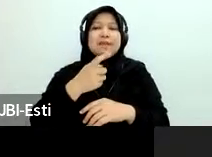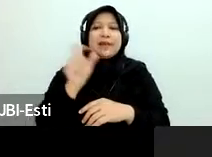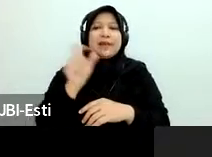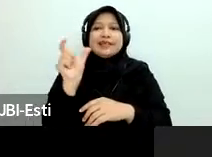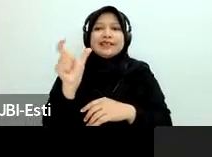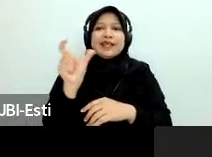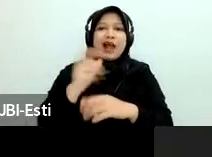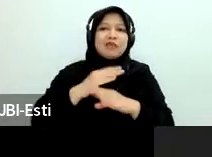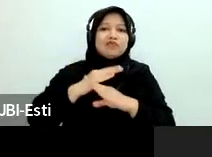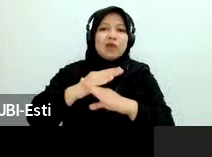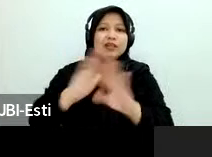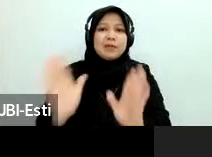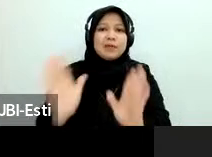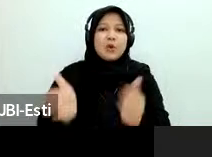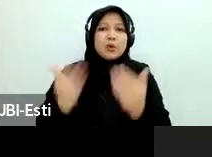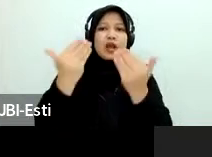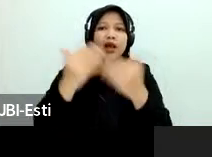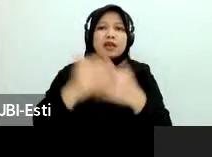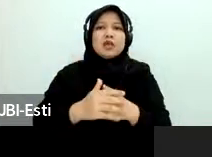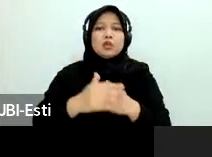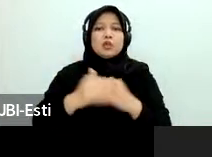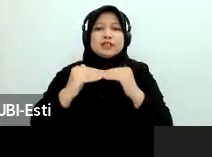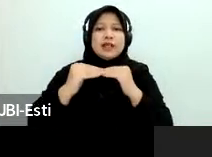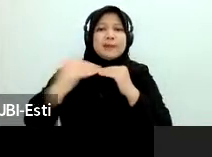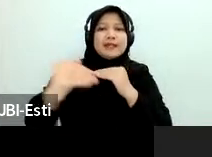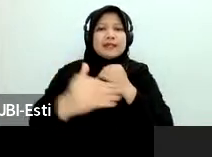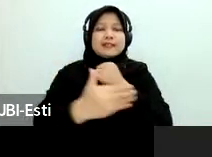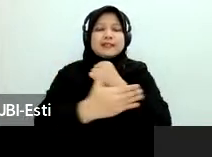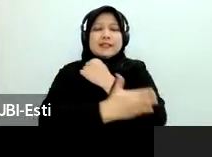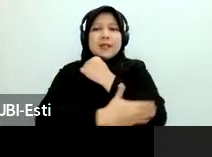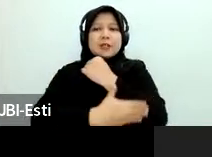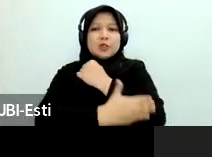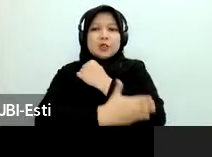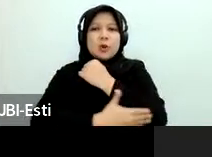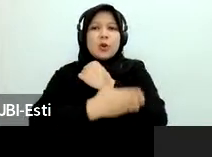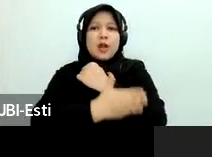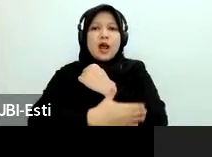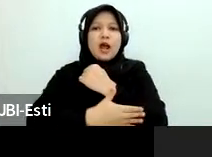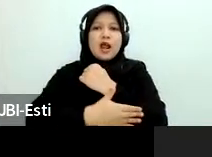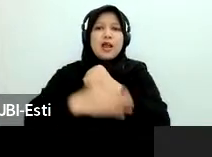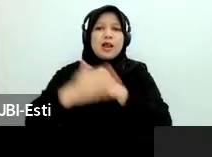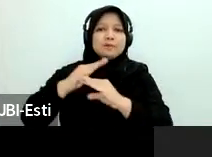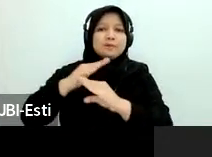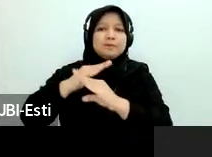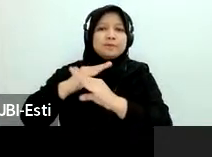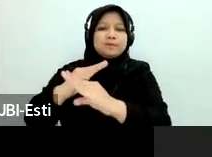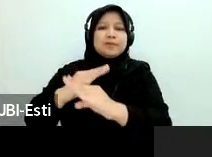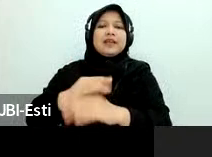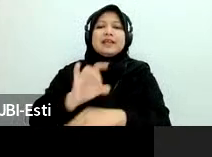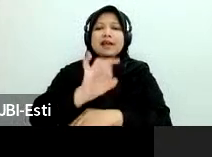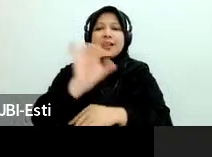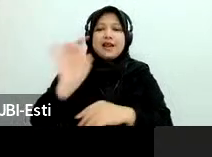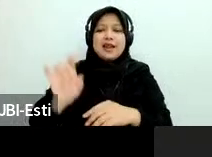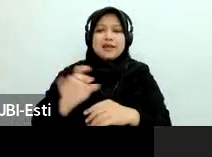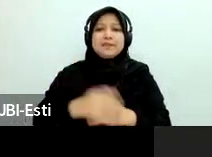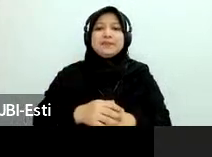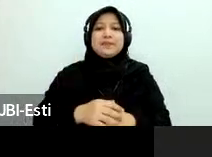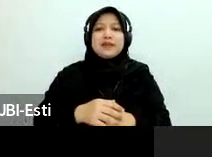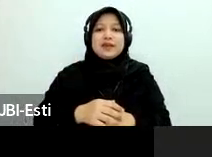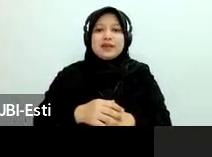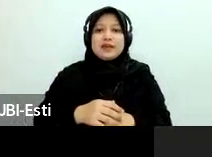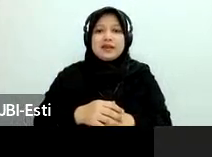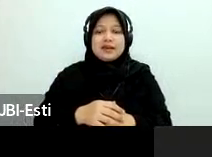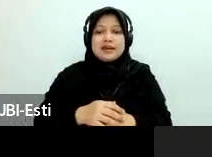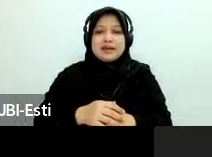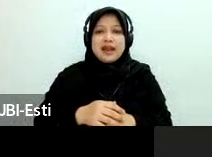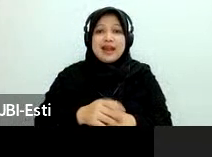dan lain sebagainya Jadi bagaimana kata kebijakan ini bisa dipilih dan kemudian di